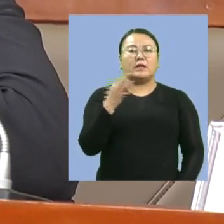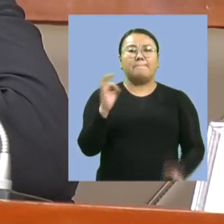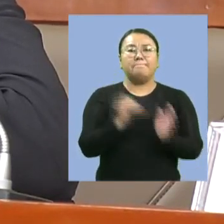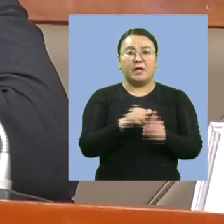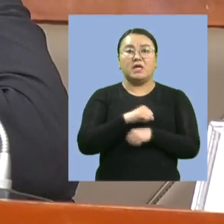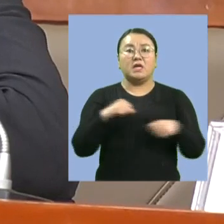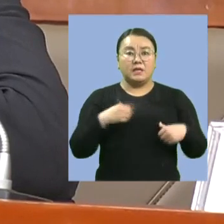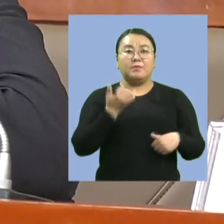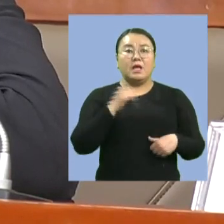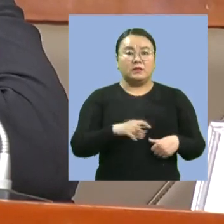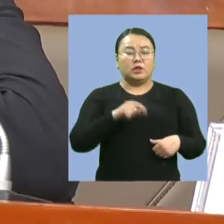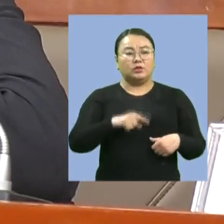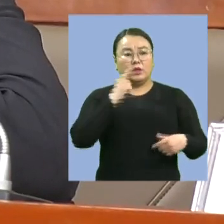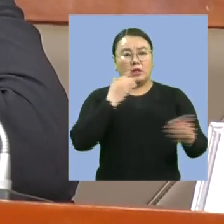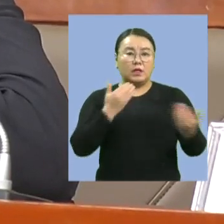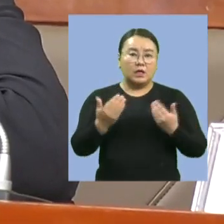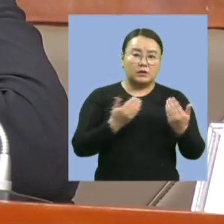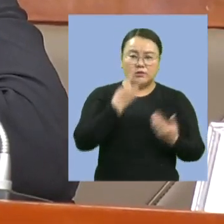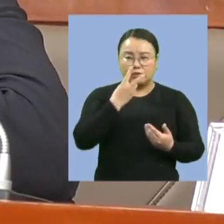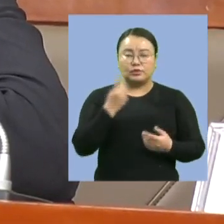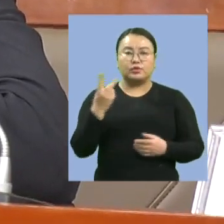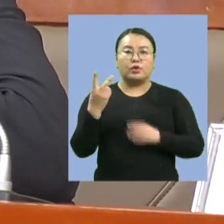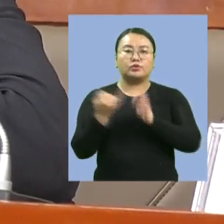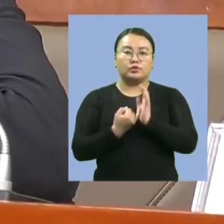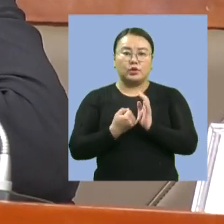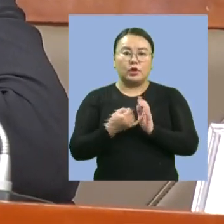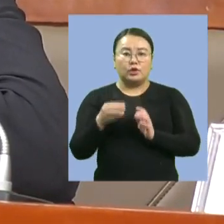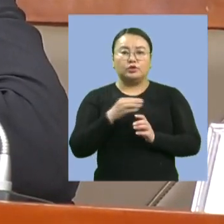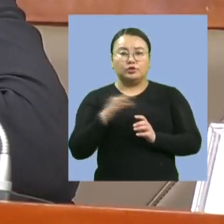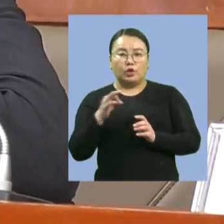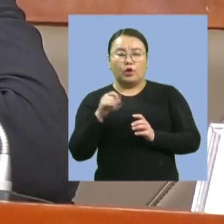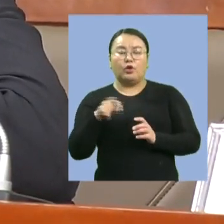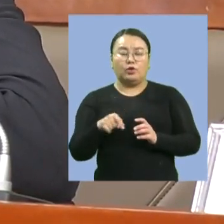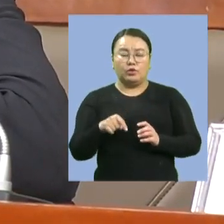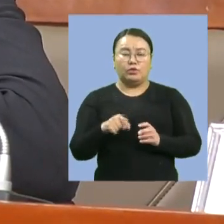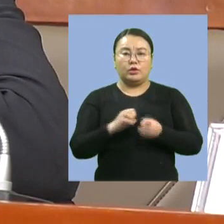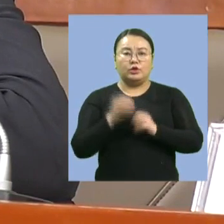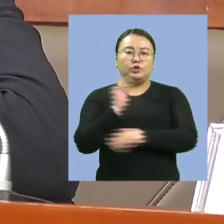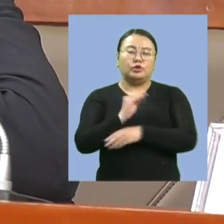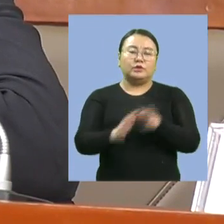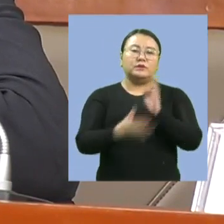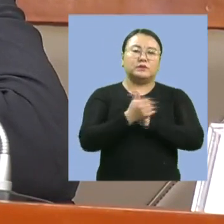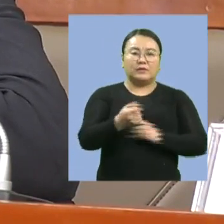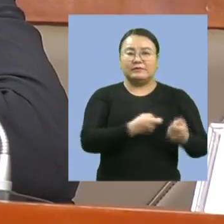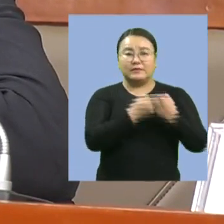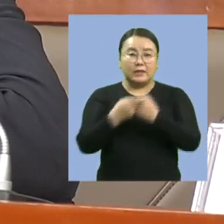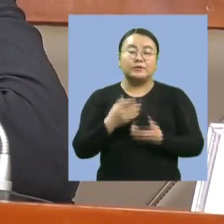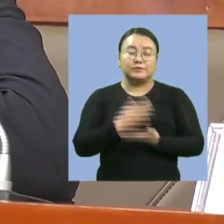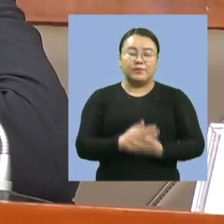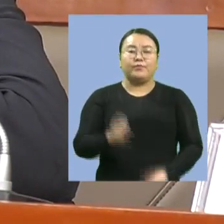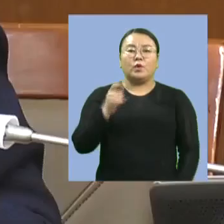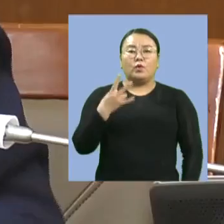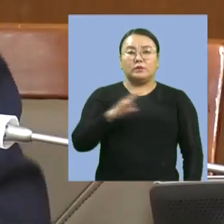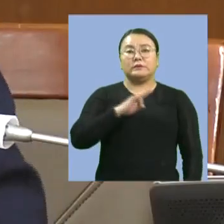байсан Монгол улс яг тэр хайцаагаар ботсон ч гэсэн өнөөдөр 126 гэдэг тоо бас ирээдүйд бас юуж очиж байгааг төлөөлөх чадварт бас ингээд нийцэж